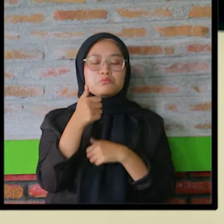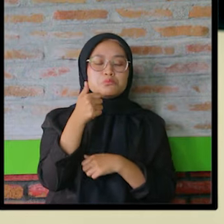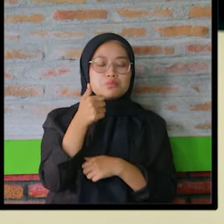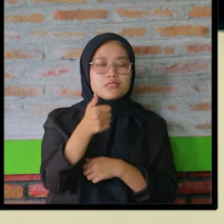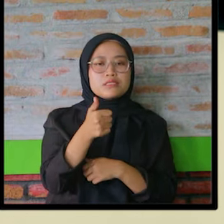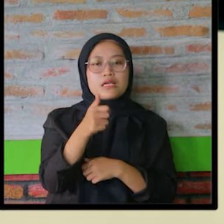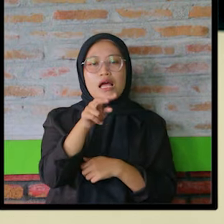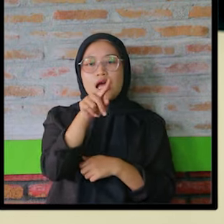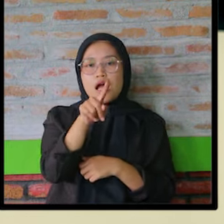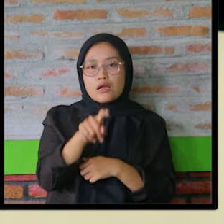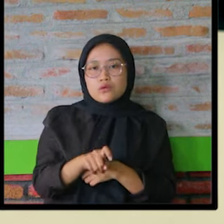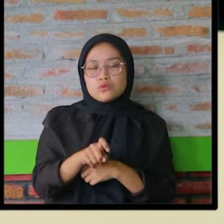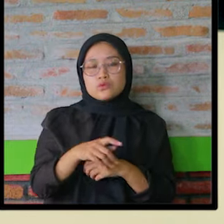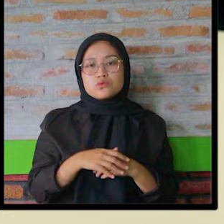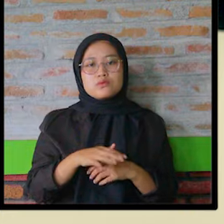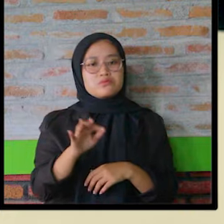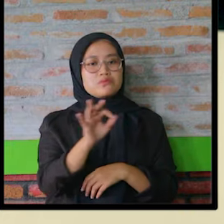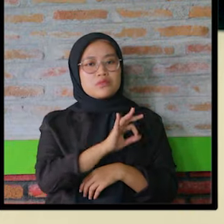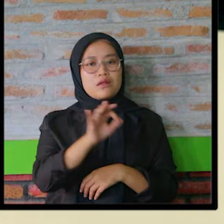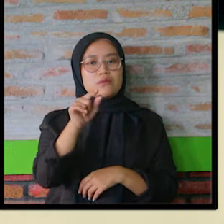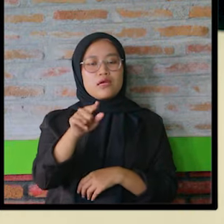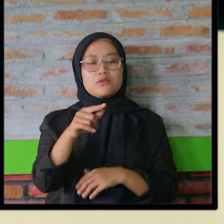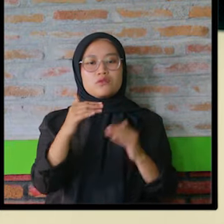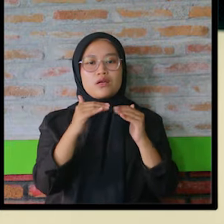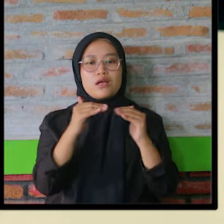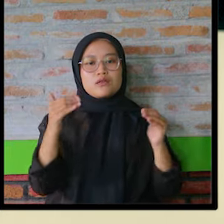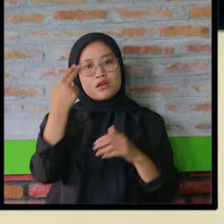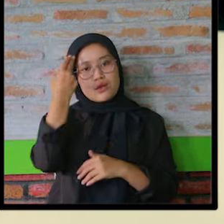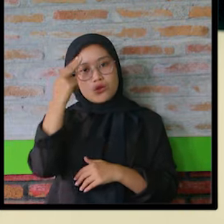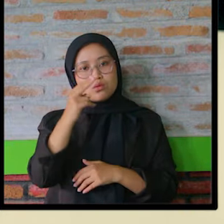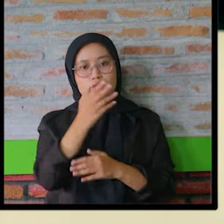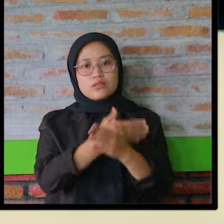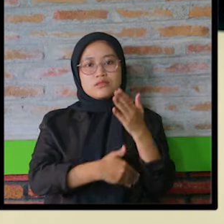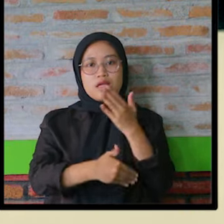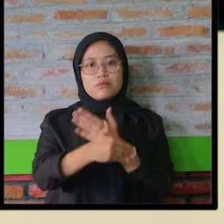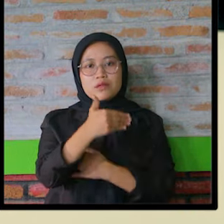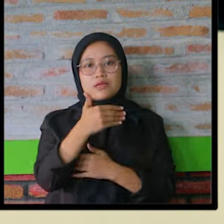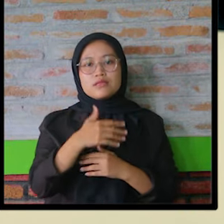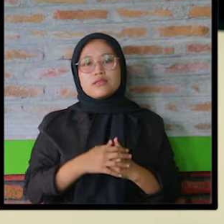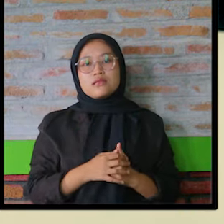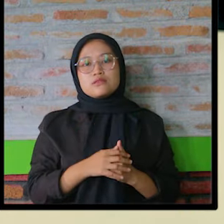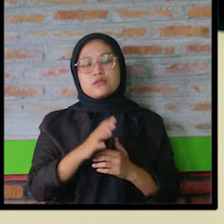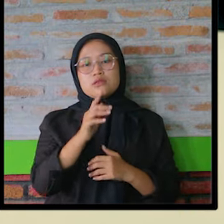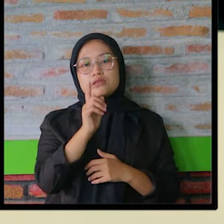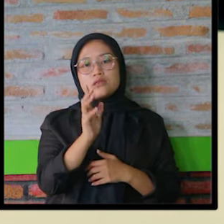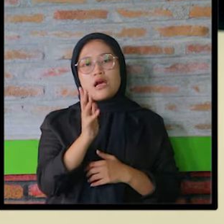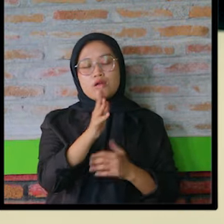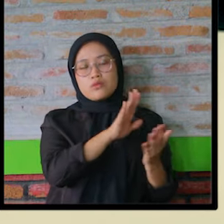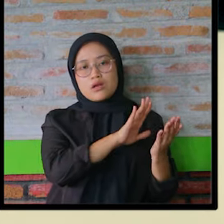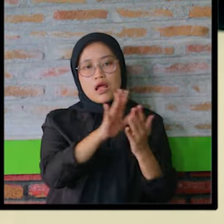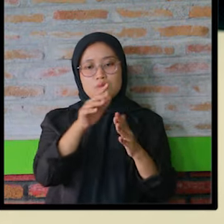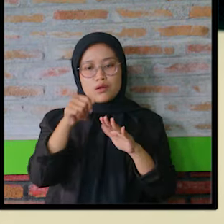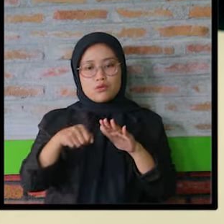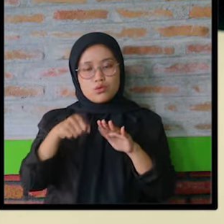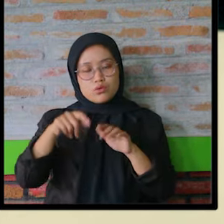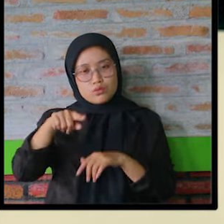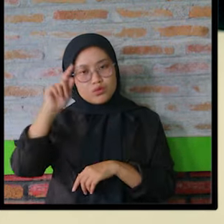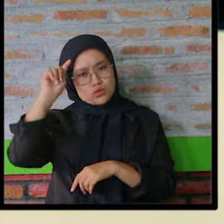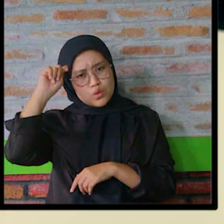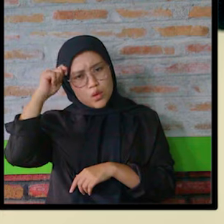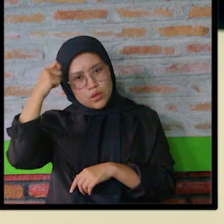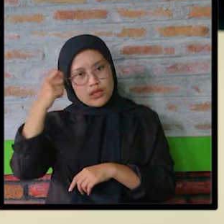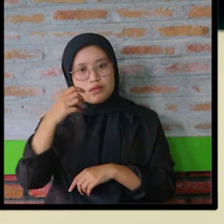kalau tanpa itu keadilan bagi penyandang disabilitas berhadap dengan hukum kan sulit termasuk ee dalam perkara